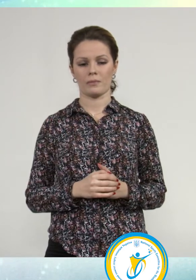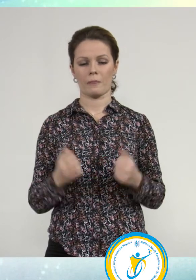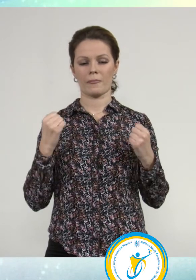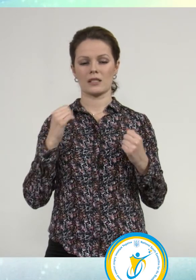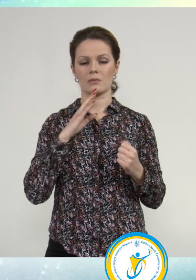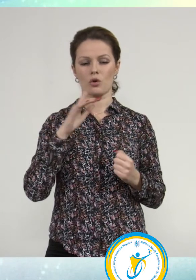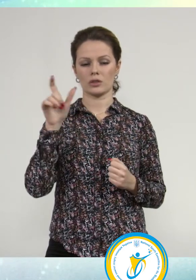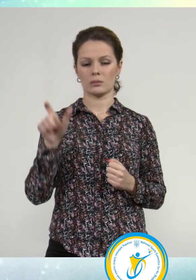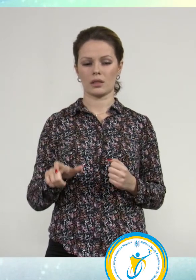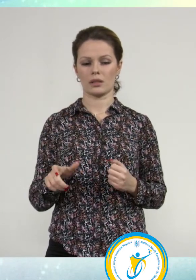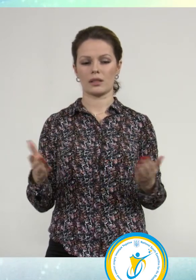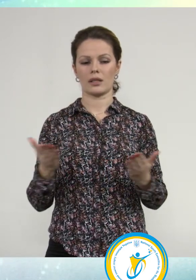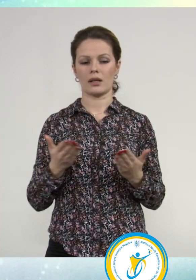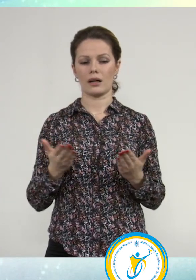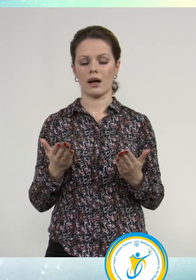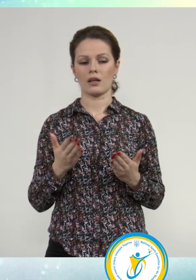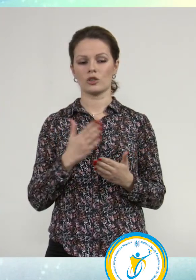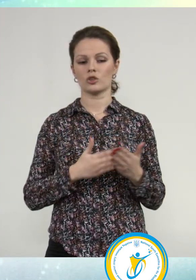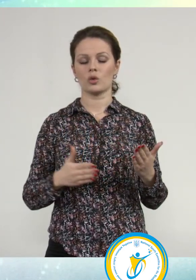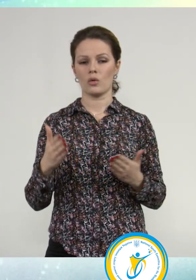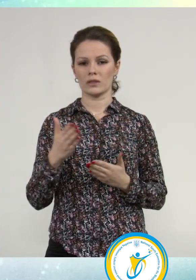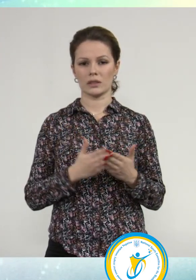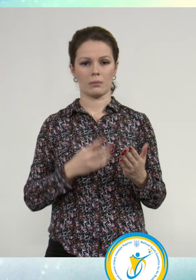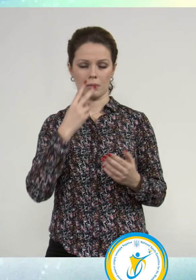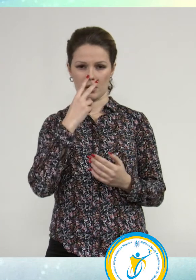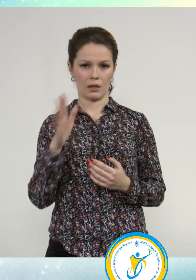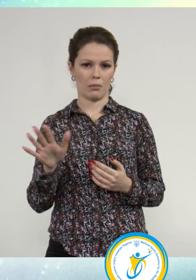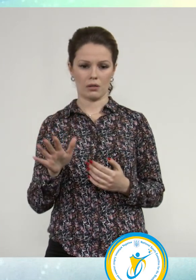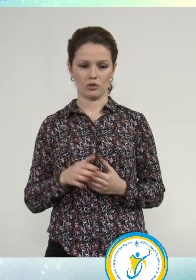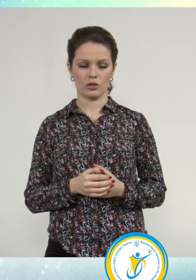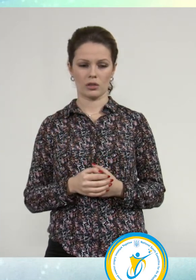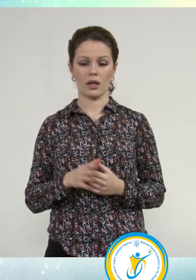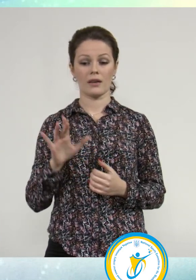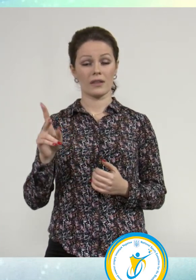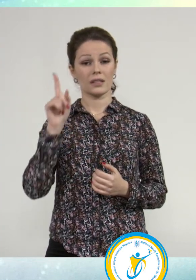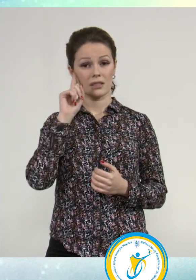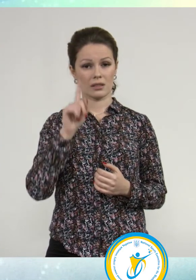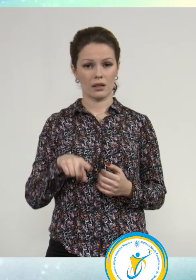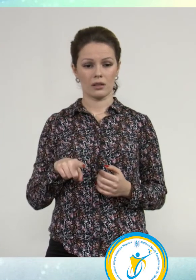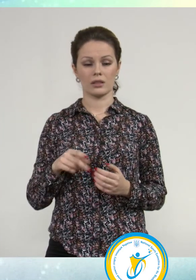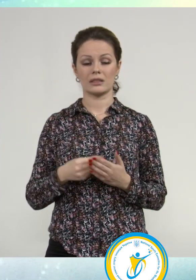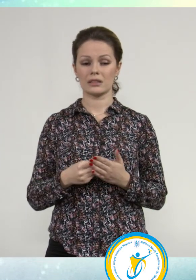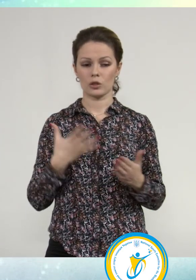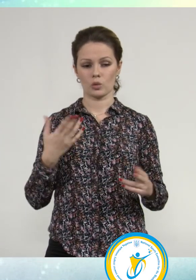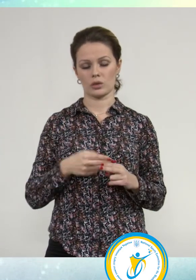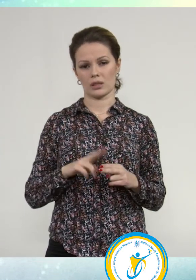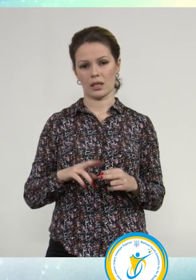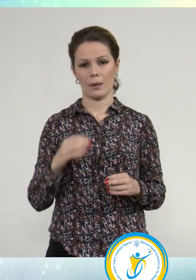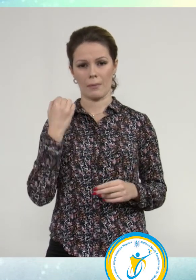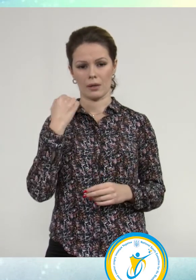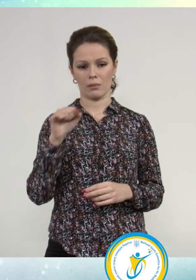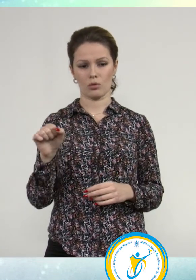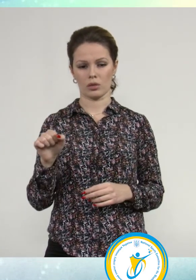Спортсменки, яка зовсім не бачить. Він знає ціну цієї